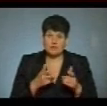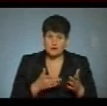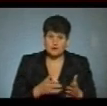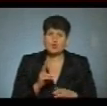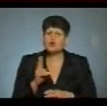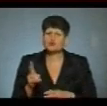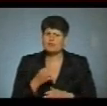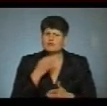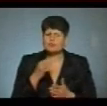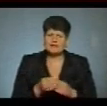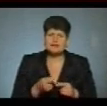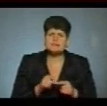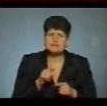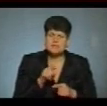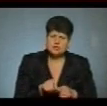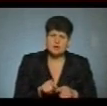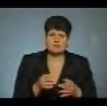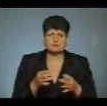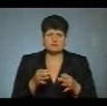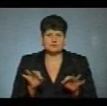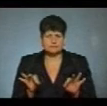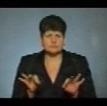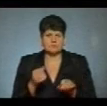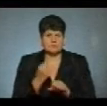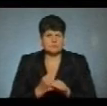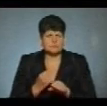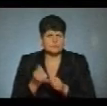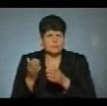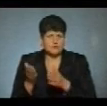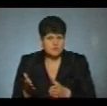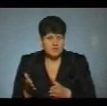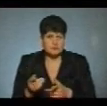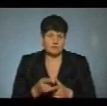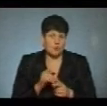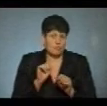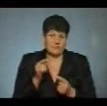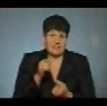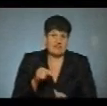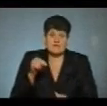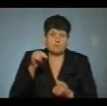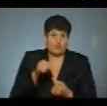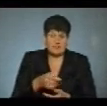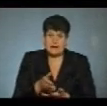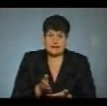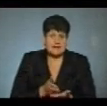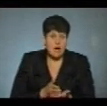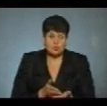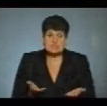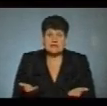хто відповідальний за це, щоб допускати вже ці костюми в роботу? Тому що не завжди вони можуть відповідати тій якості, про